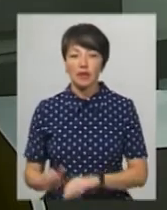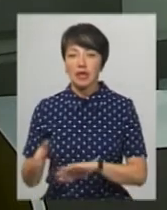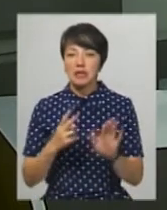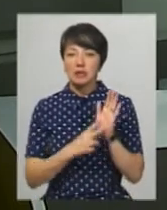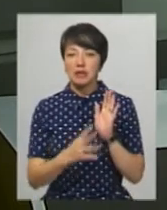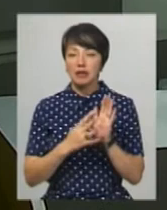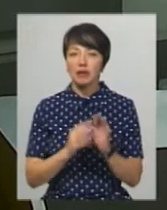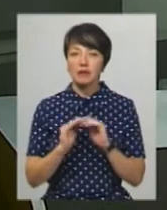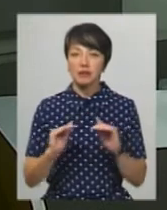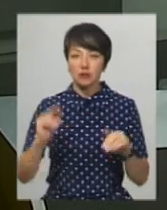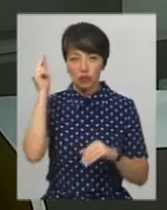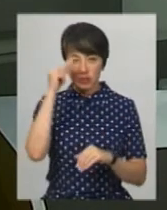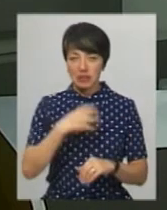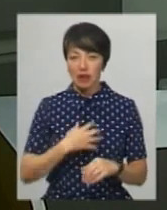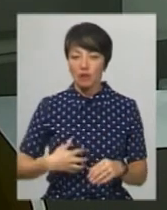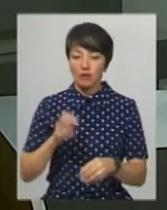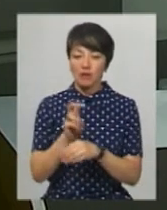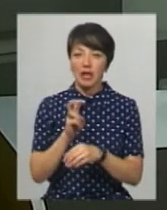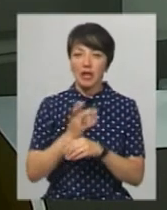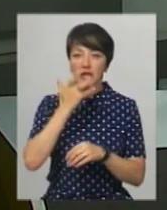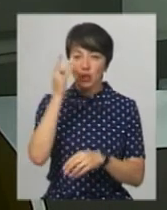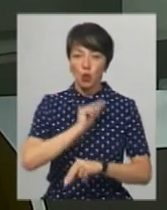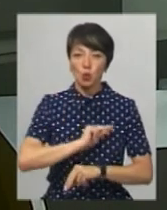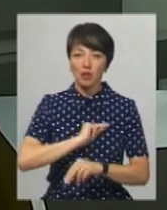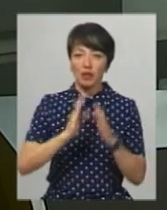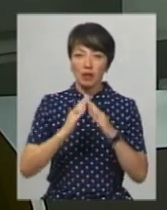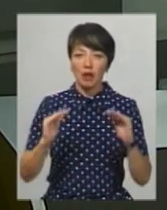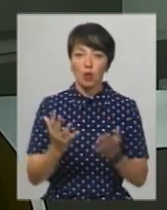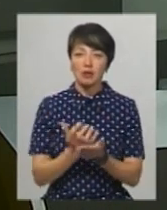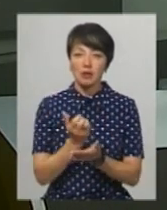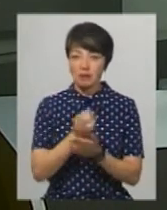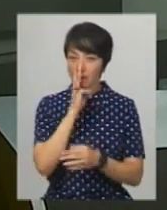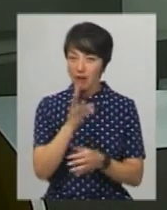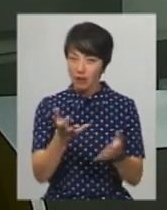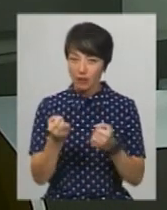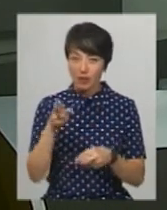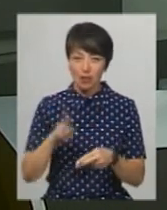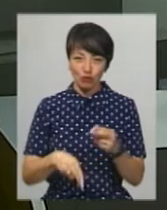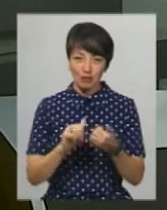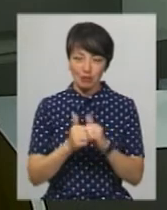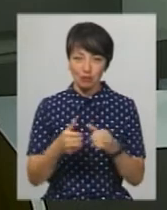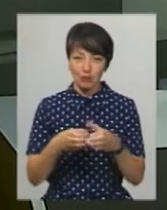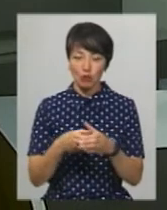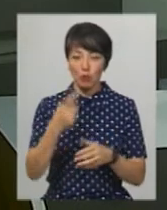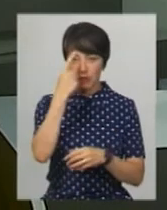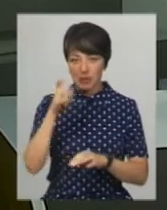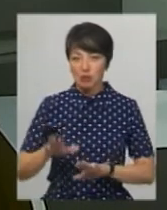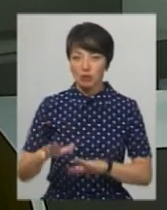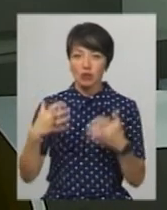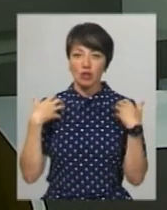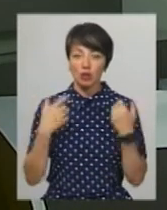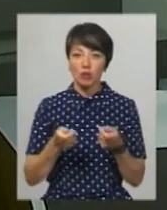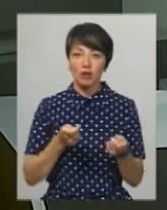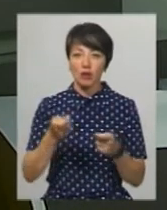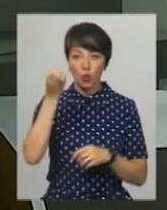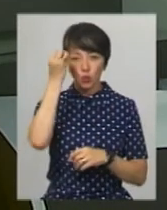79 школярів Славути, які відвідували літній трудовий табір, отримали заробітну плату та закінчили зміну, повідомляє заступниця начальника